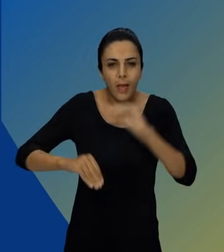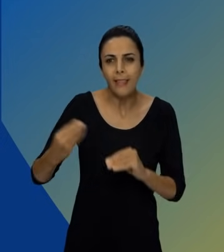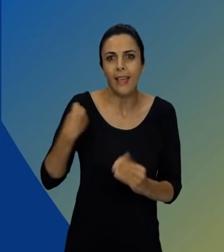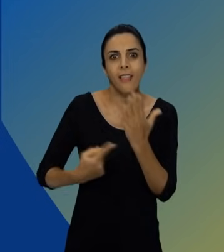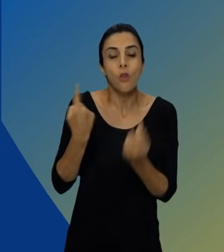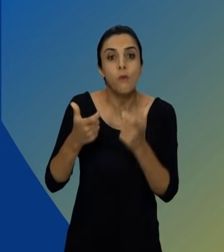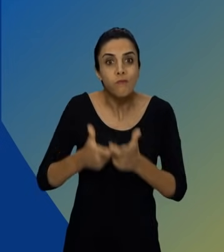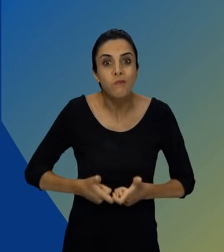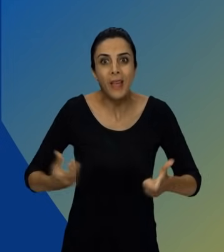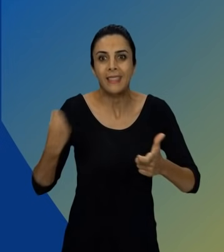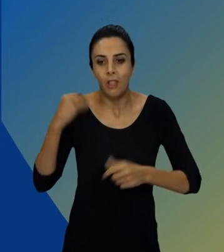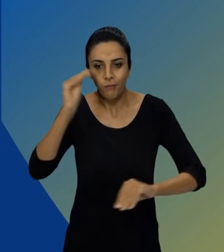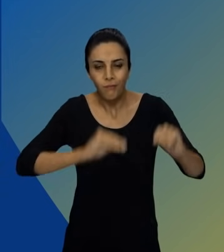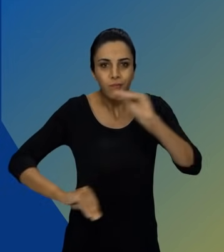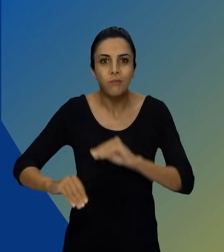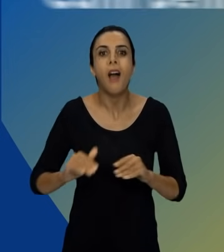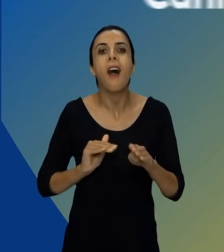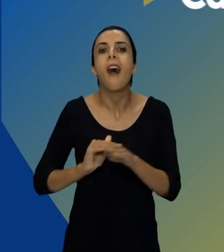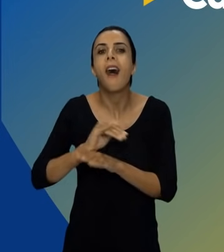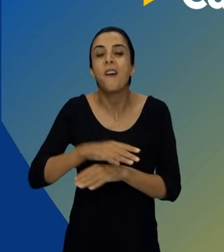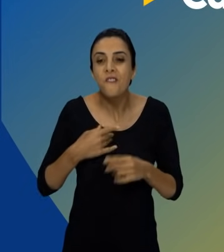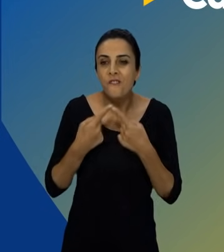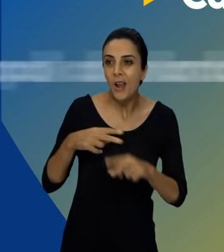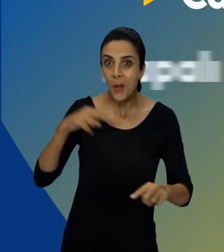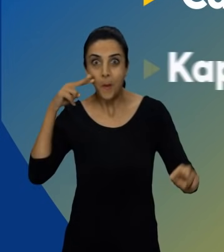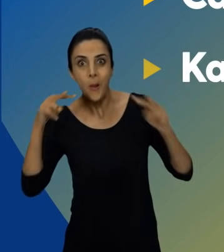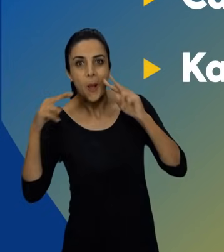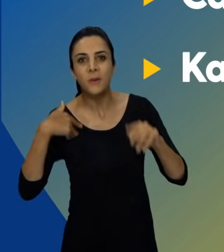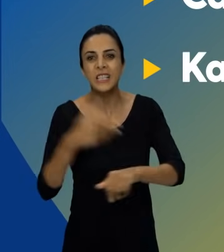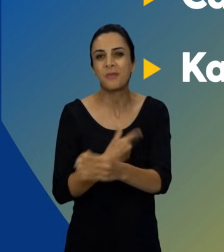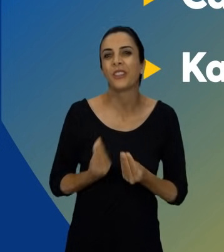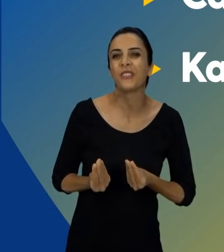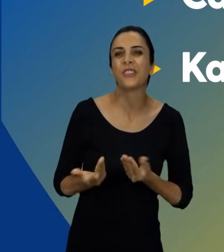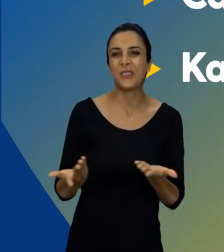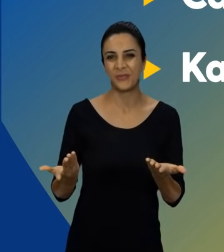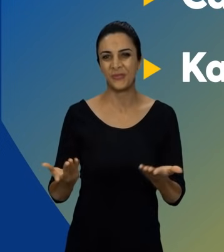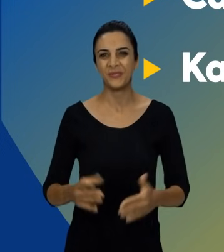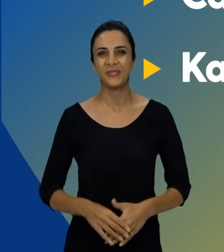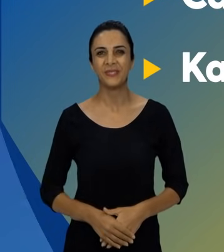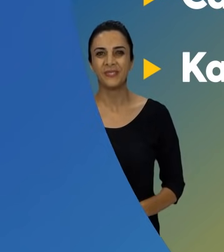teknolojisi ve yenilenen yüzüyle hayata farklı bakanların hizmetinde.